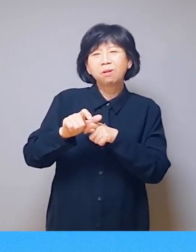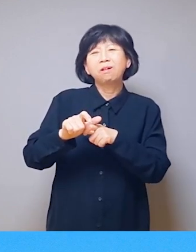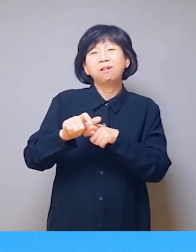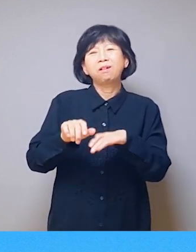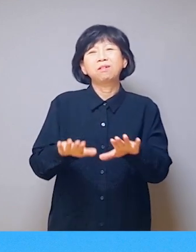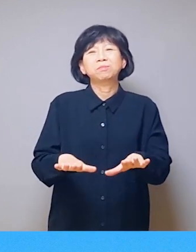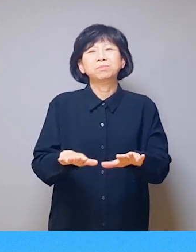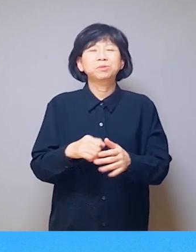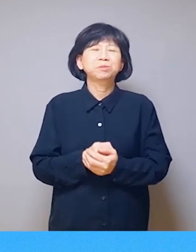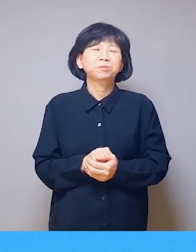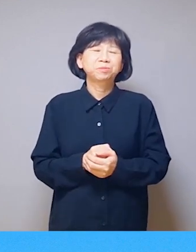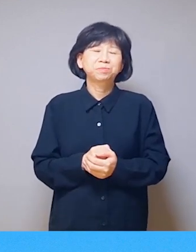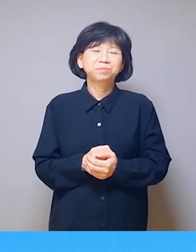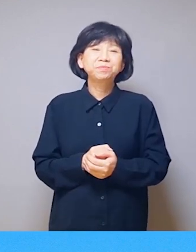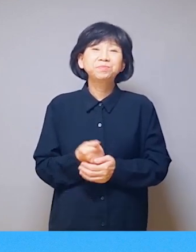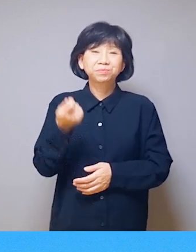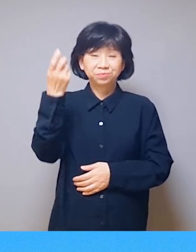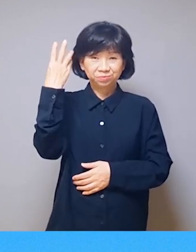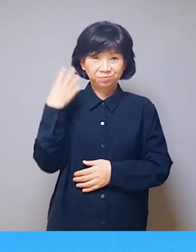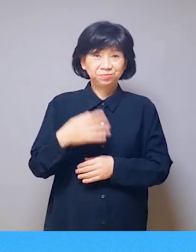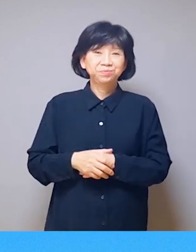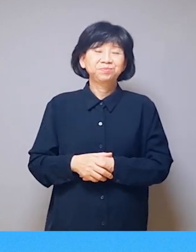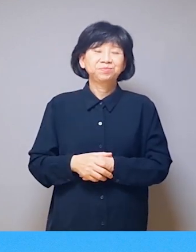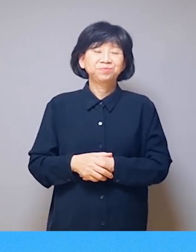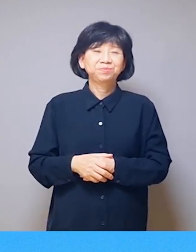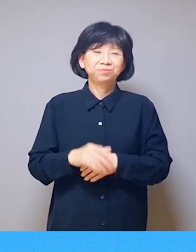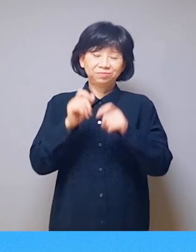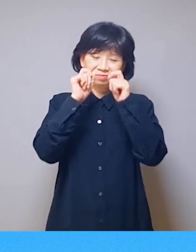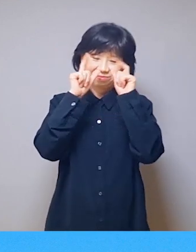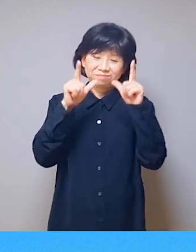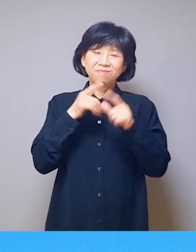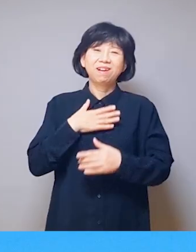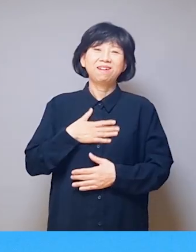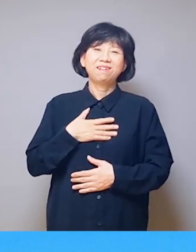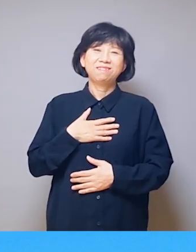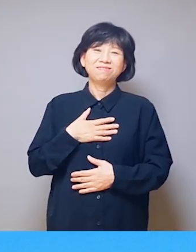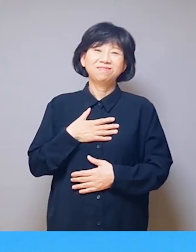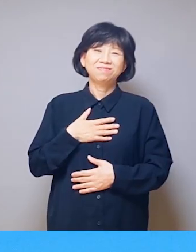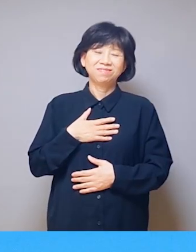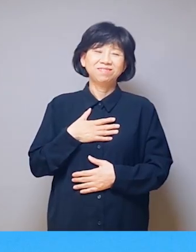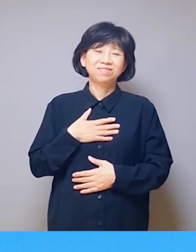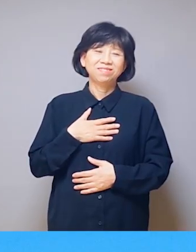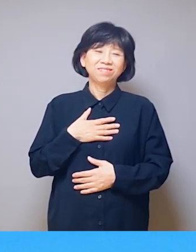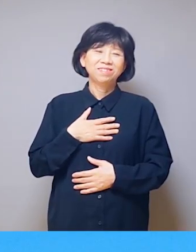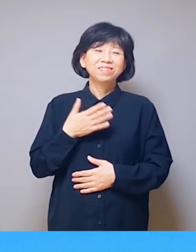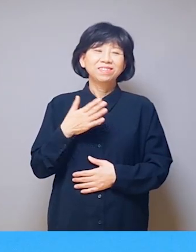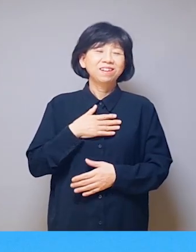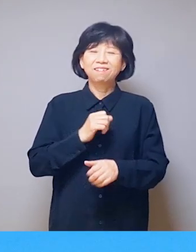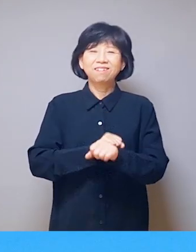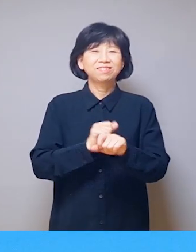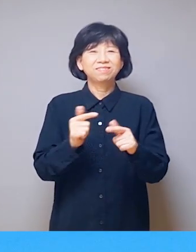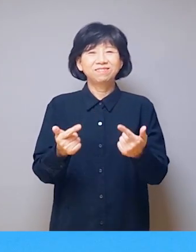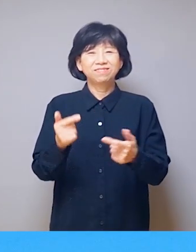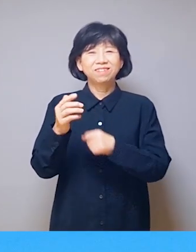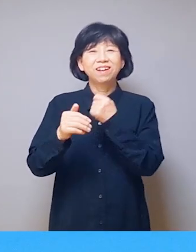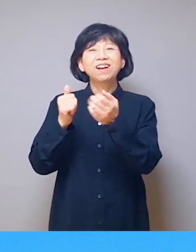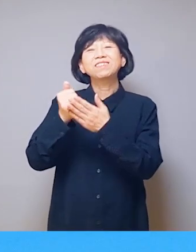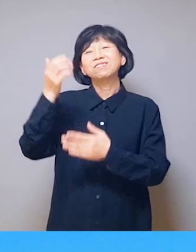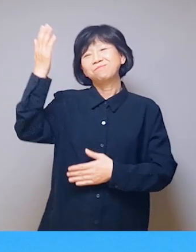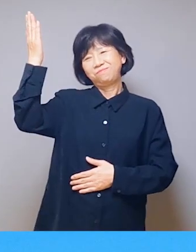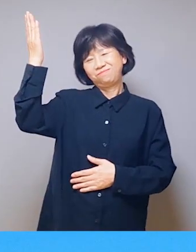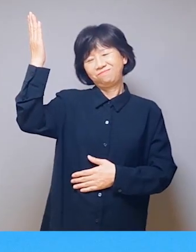이번에 며칠을 보내면서 새삼 또 깨닫는 거예요. 네가 하는 게 아니야. 내가 하는